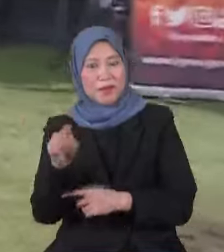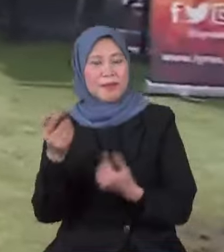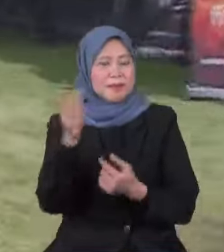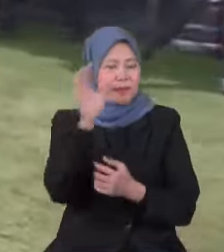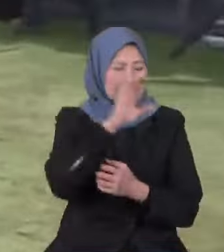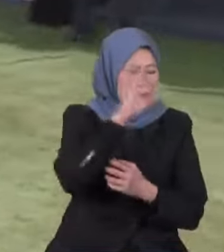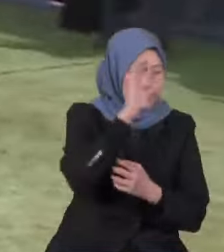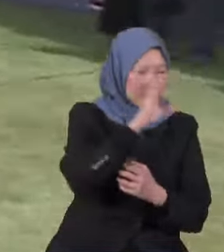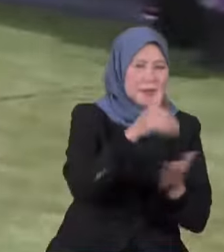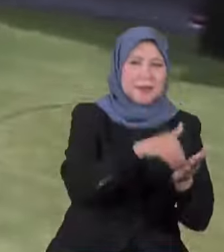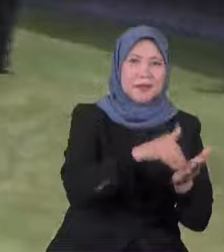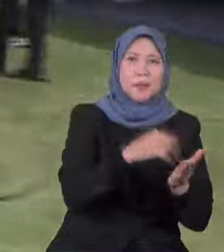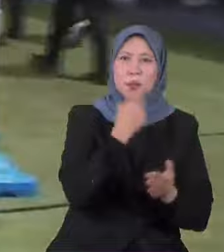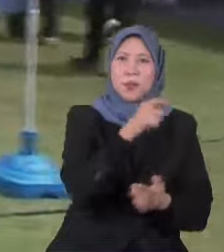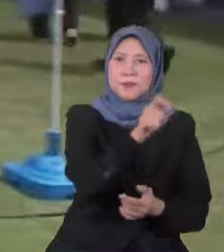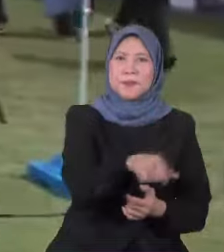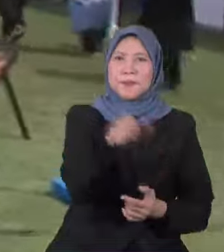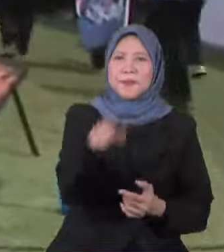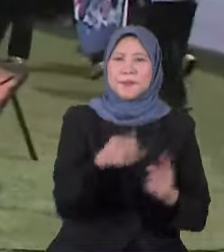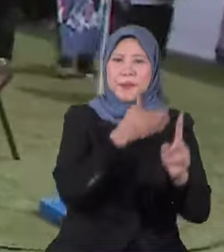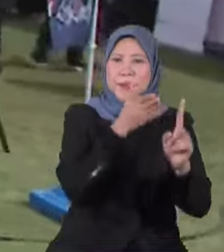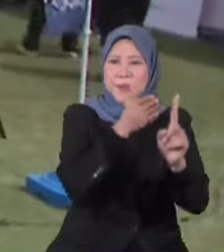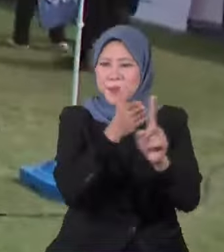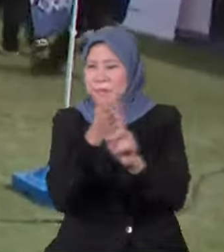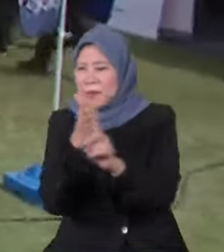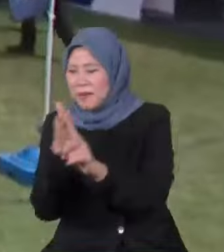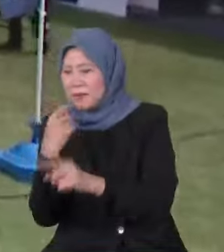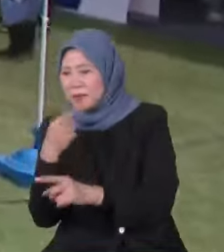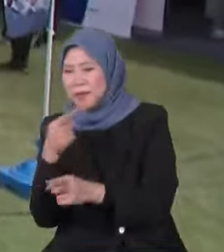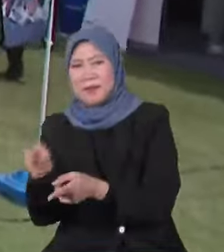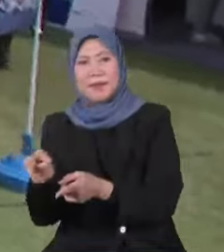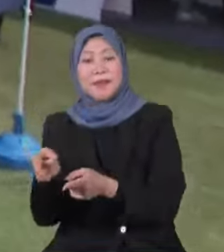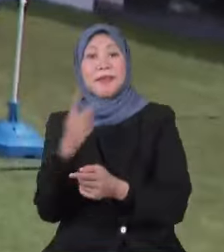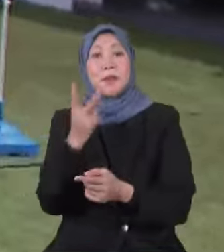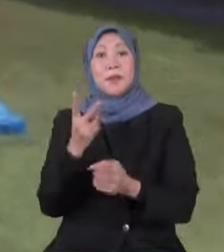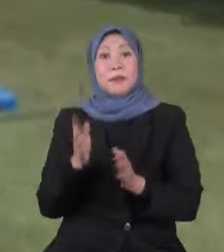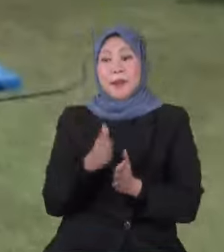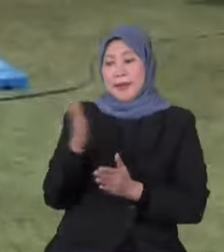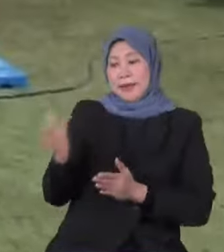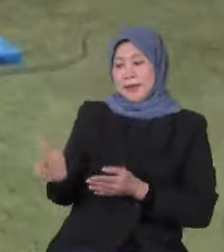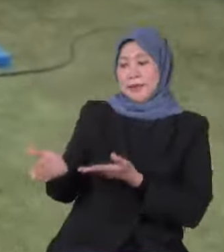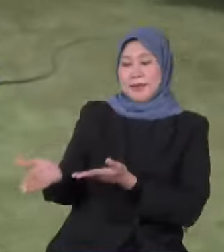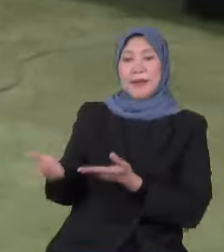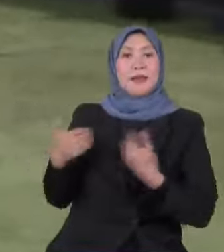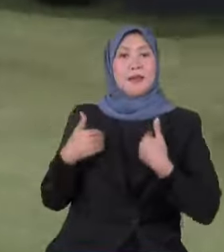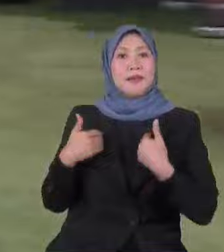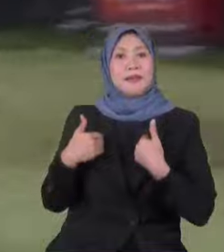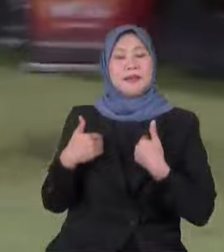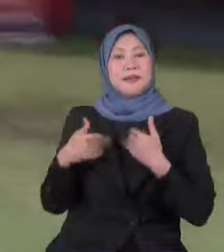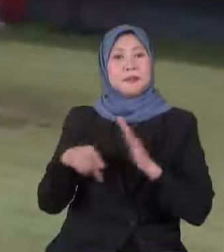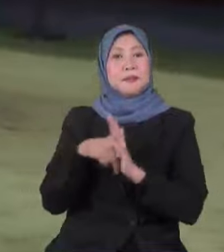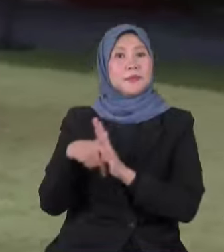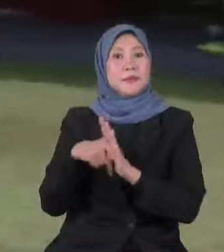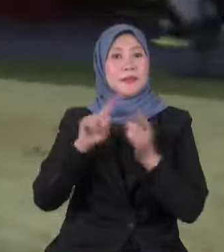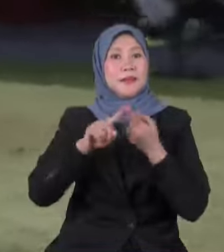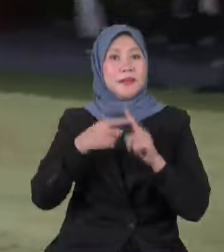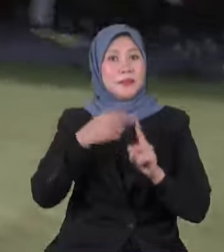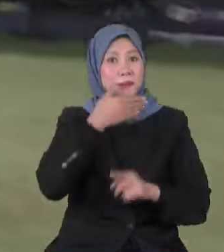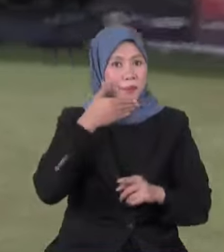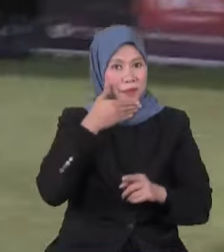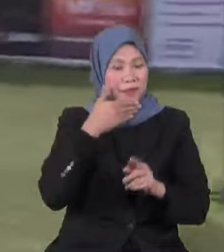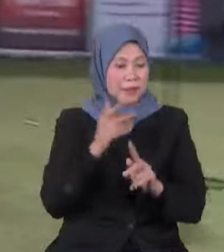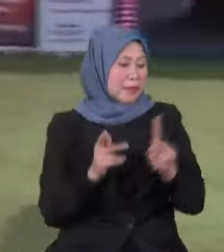lagi orang seterusnya ni. Siapa lagi yang boleh dapat? Kalau anda dapat tengok ya, di sebelah kanan saya adalah reruai Rakan Muda. Tapi